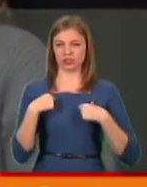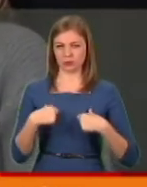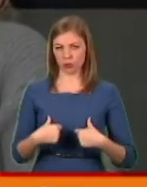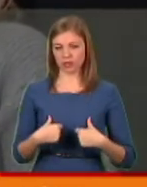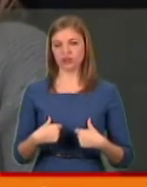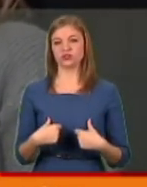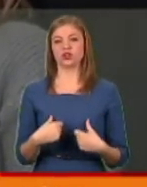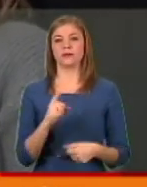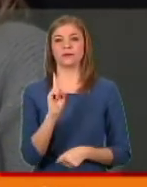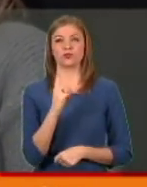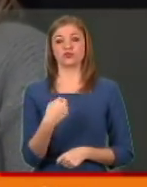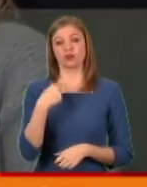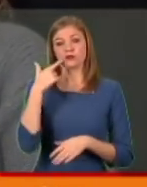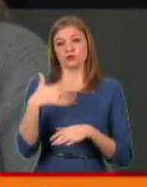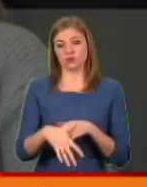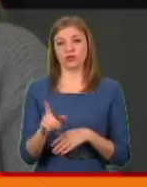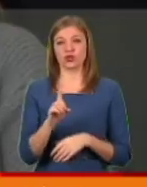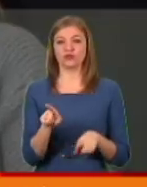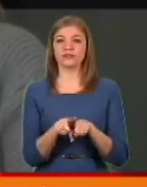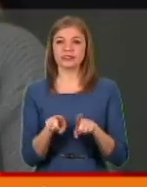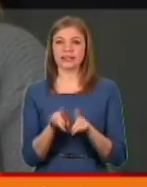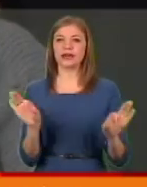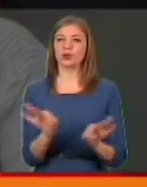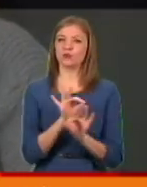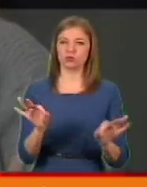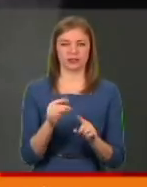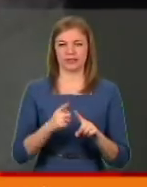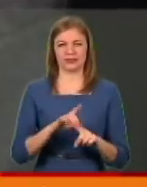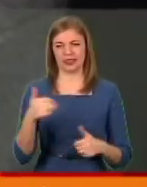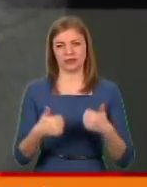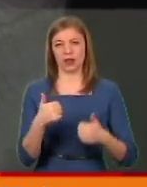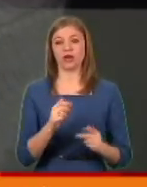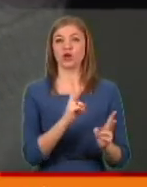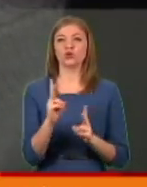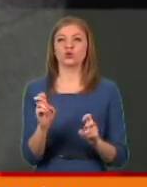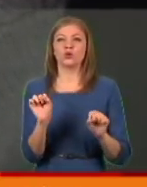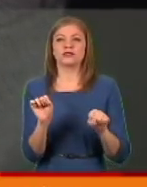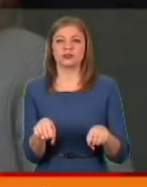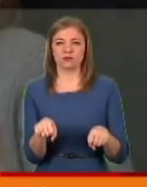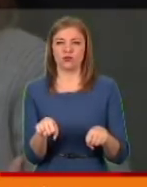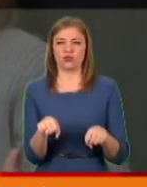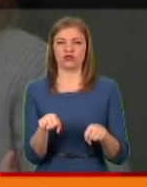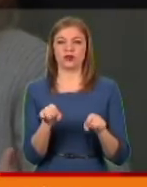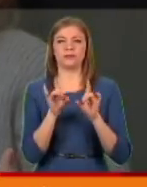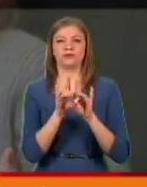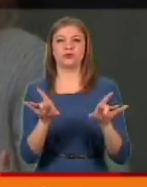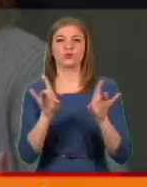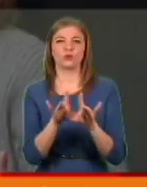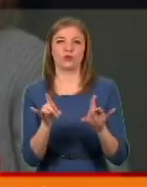спокійніше, тому що я зрозуміла, що все ж таки музика – це не змагання. Хто зможе донести,